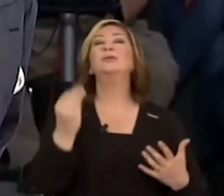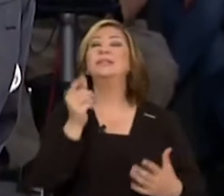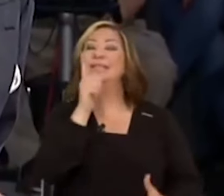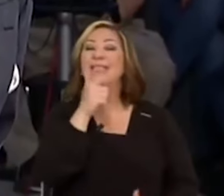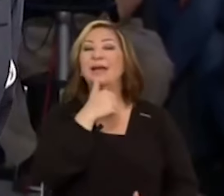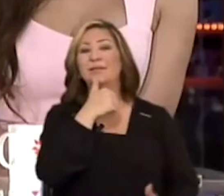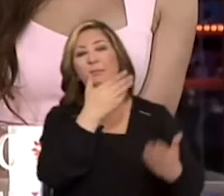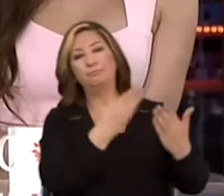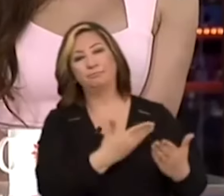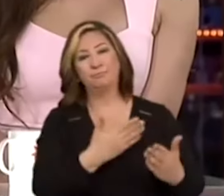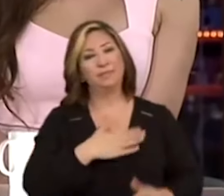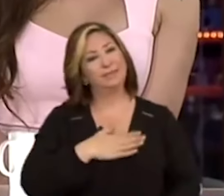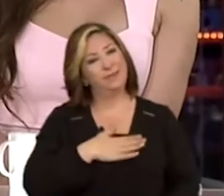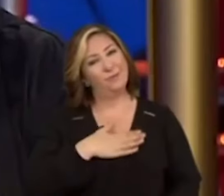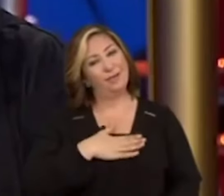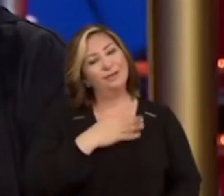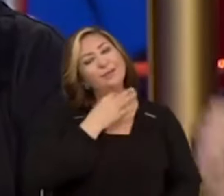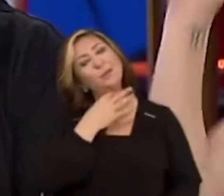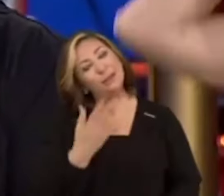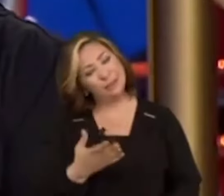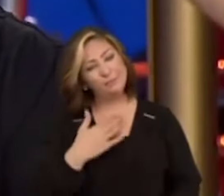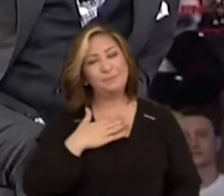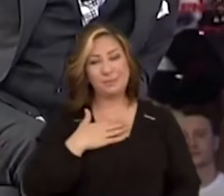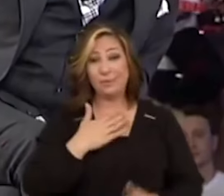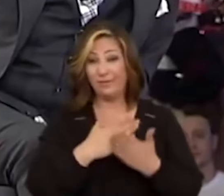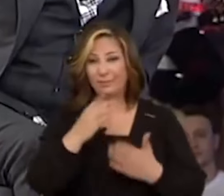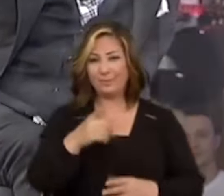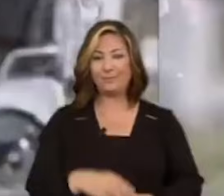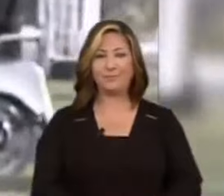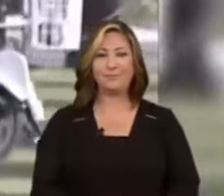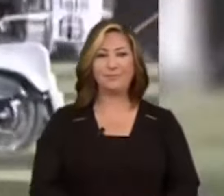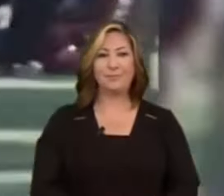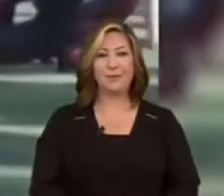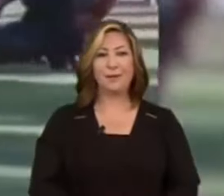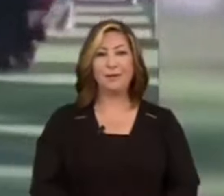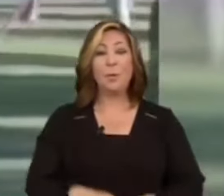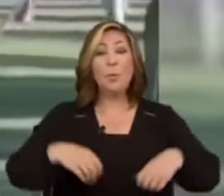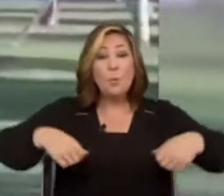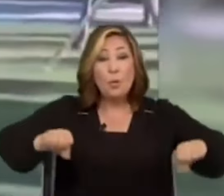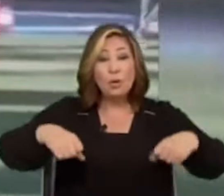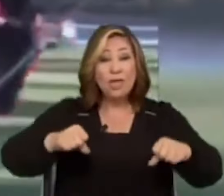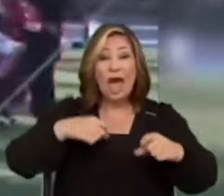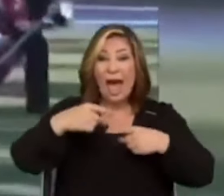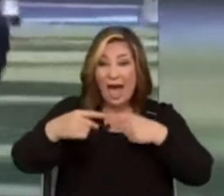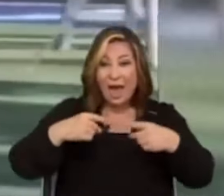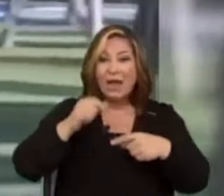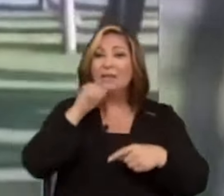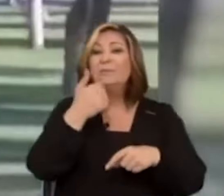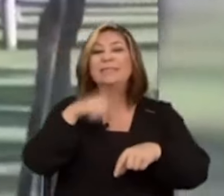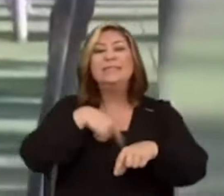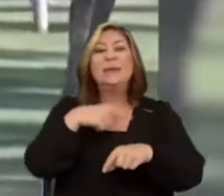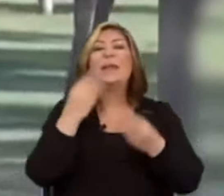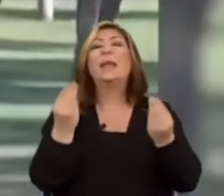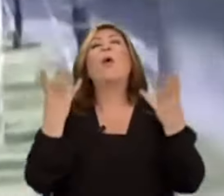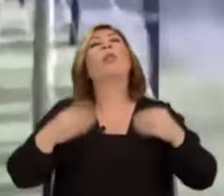sesli adam. Çok güzel söylüyor. Estağfurullah. Teşekkür ederim. Kesinlikle teşekkür öyle. Devam. Kabullenemedin. Motosikletlerle aran hiçbir